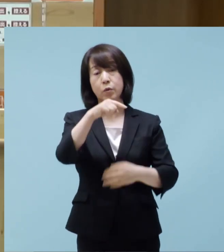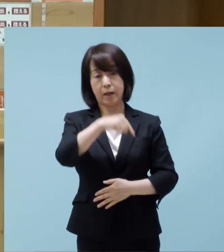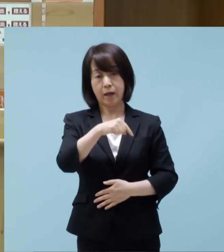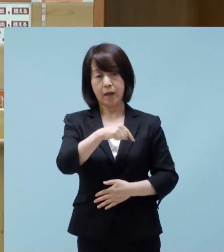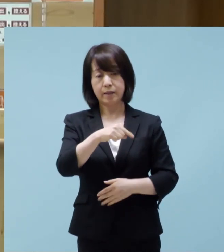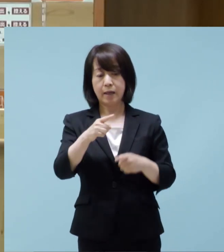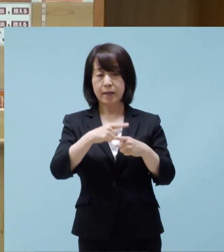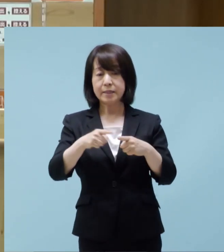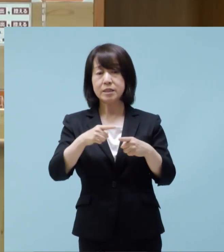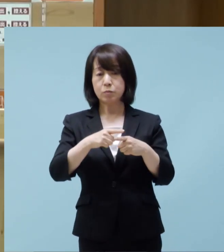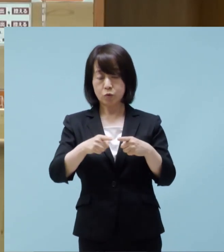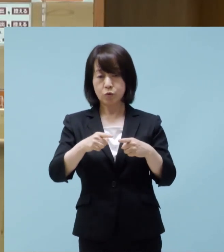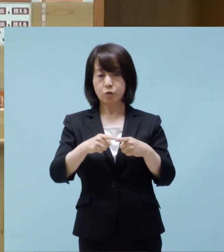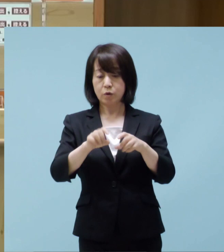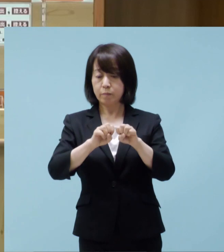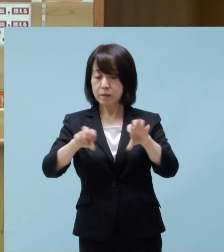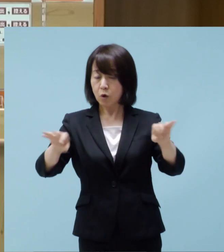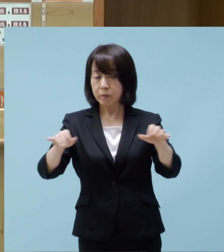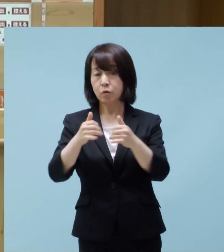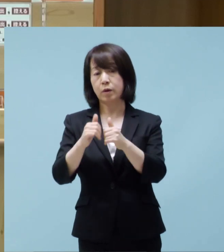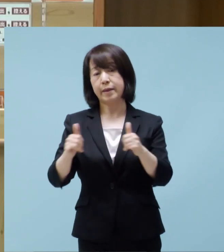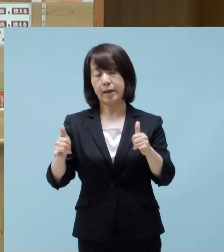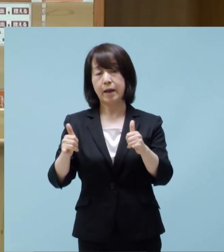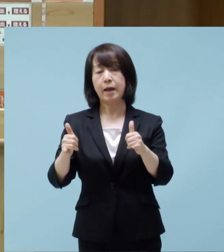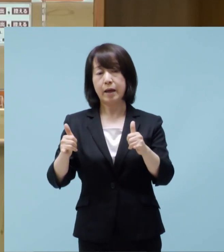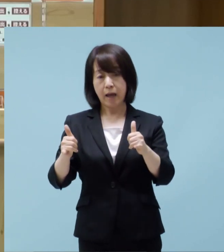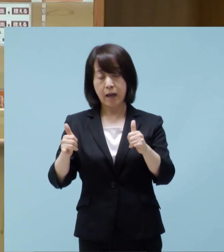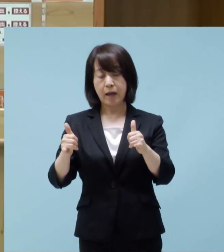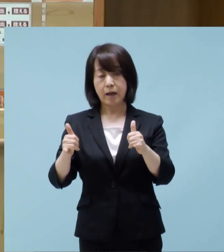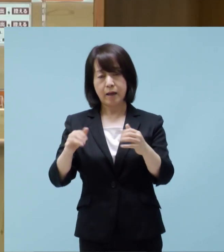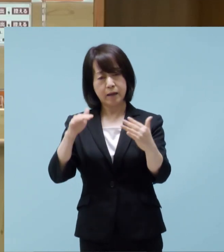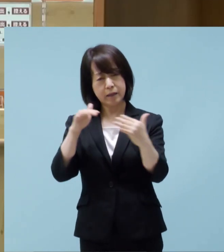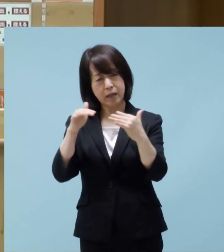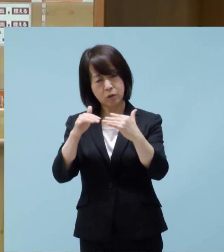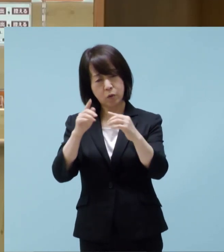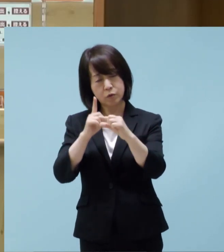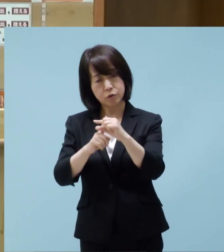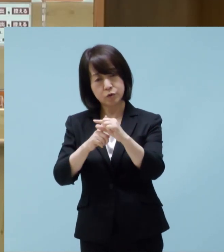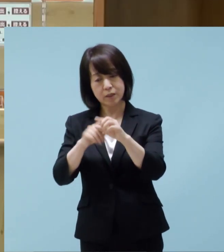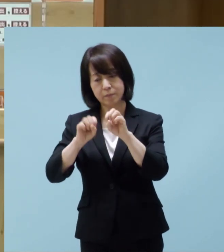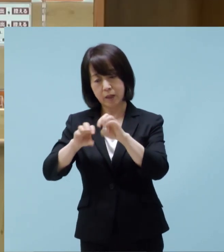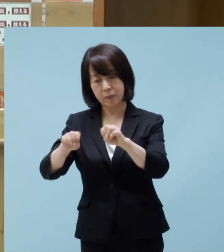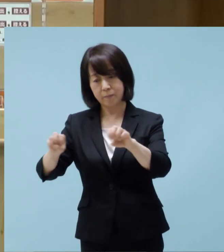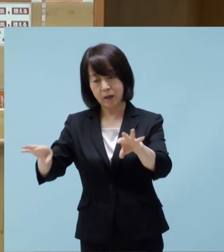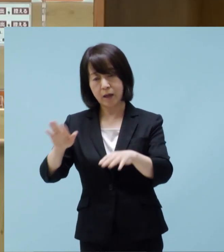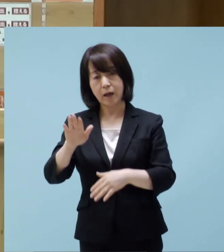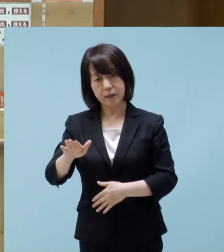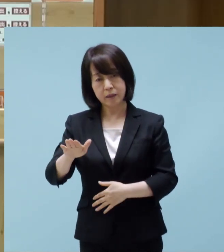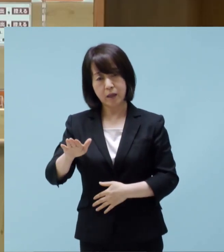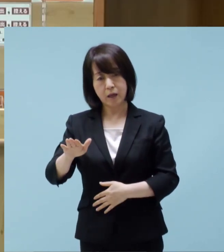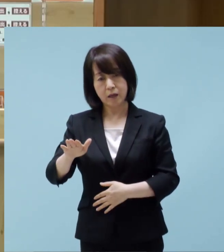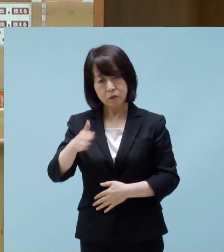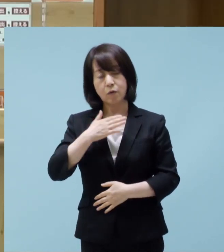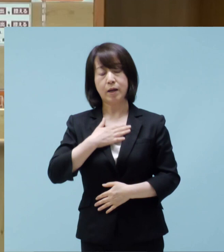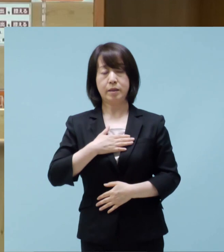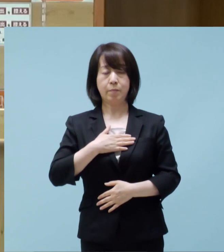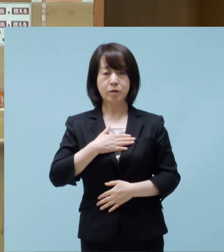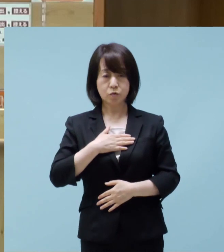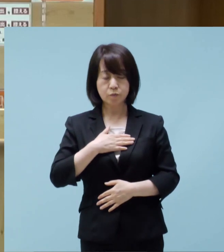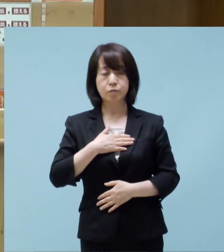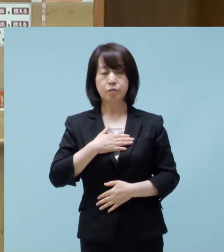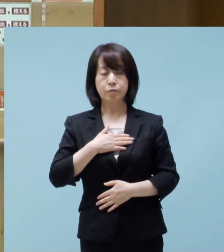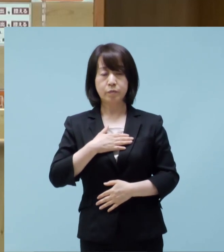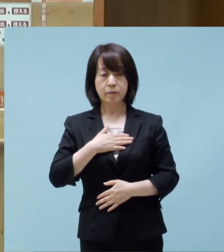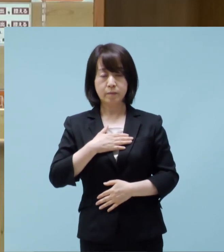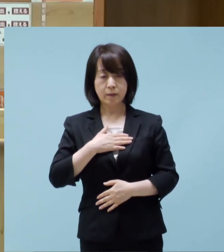ですね、その検討中の報道などがあったというふうに承知をしておりますけれども、対策本部において正